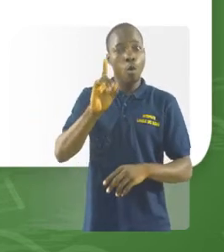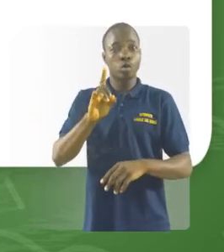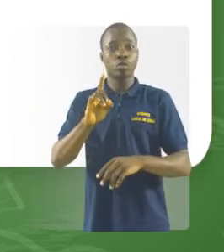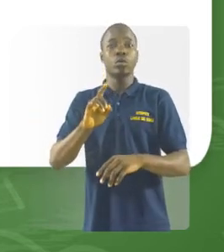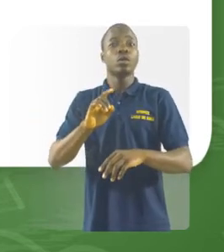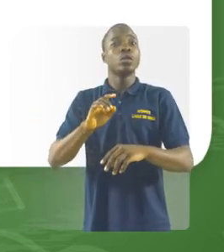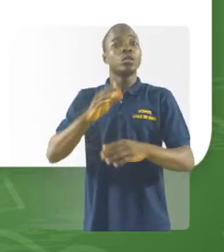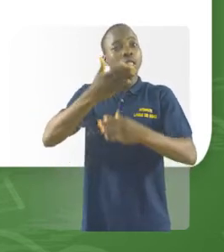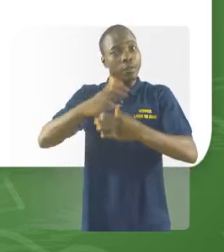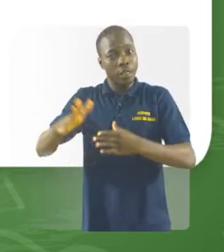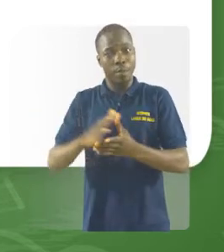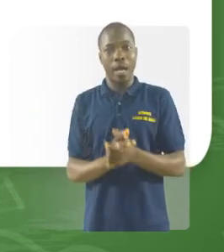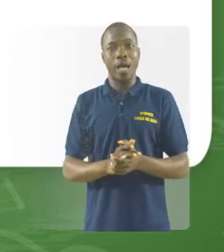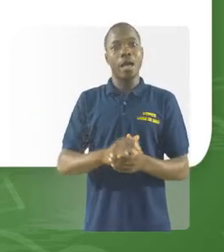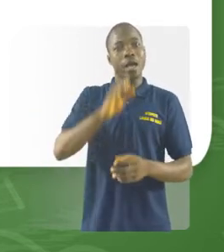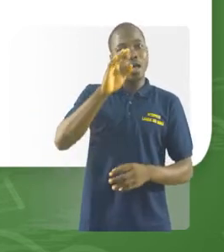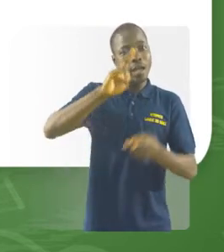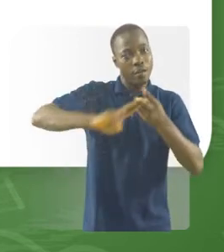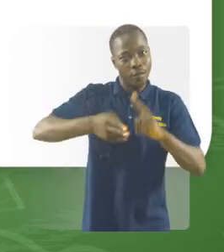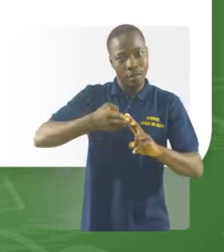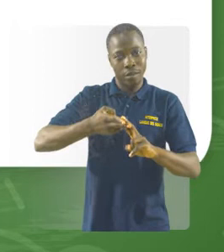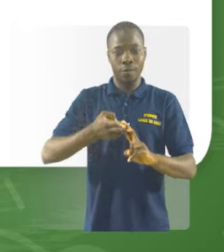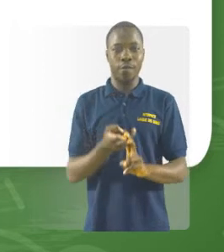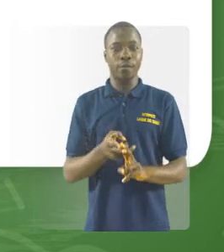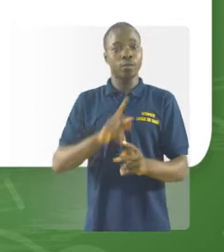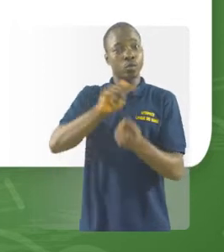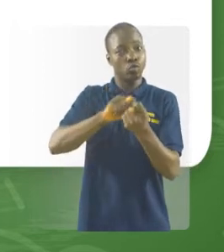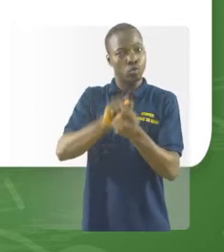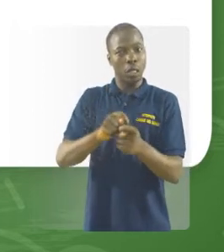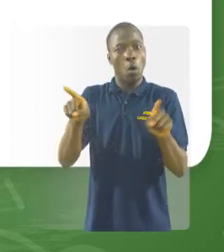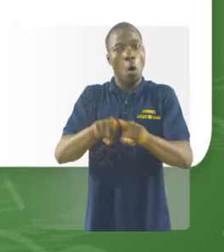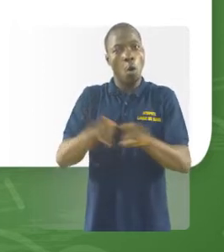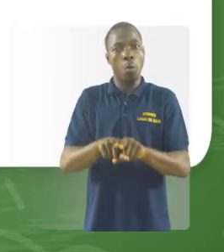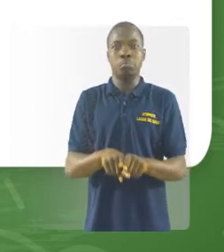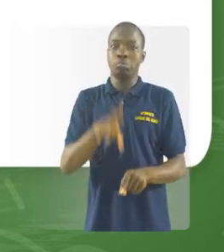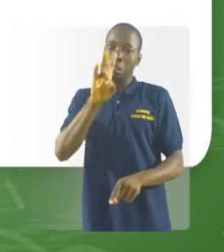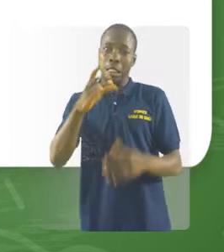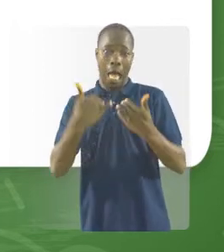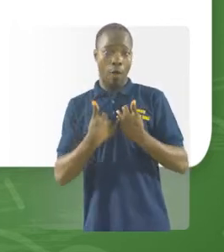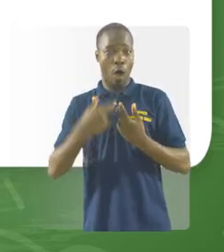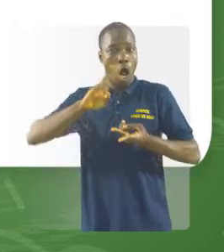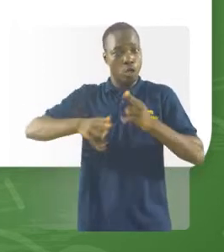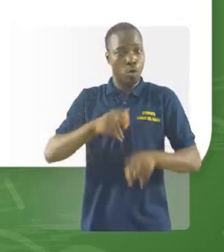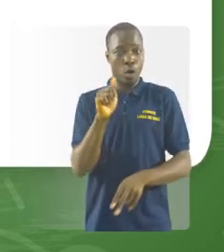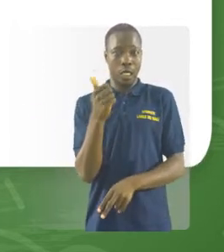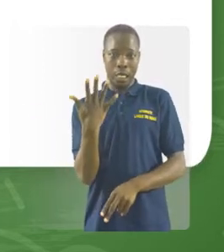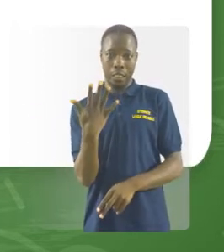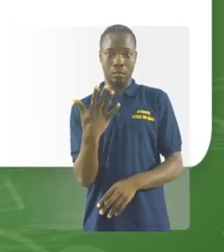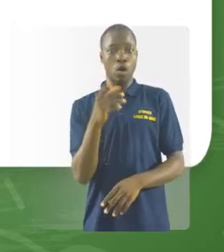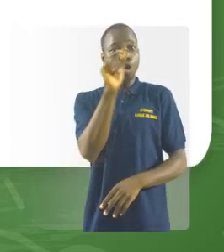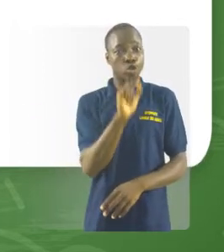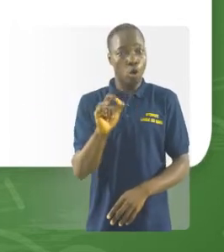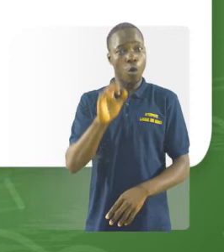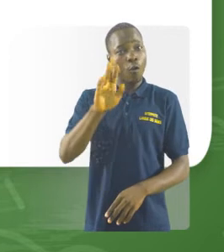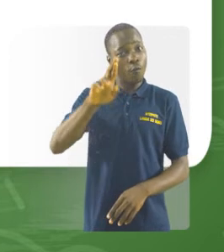total. Et comme la modalité 7 a pour effectif 15, nous disons que la fréquence de la